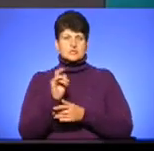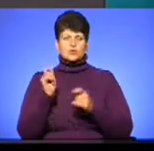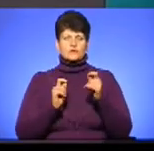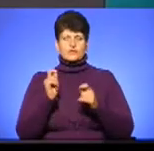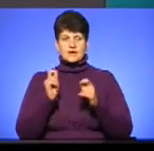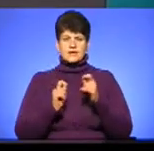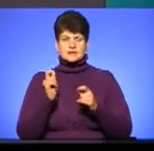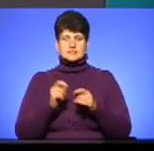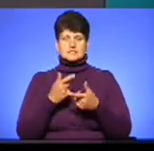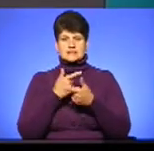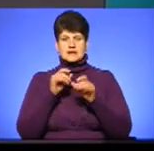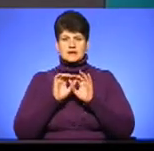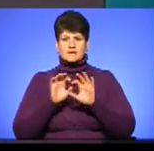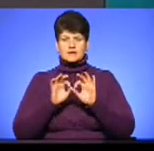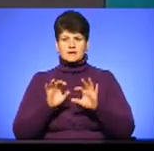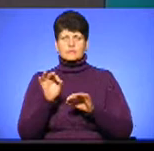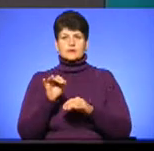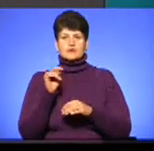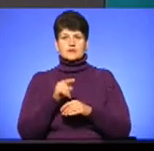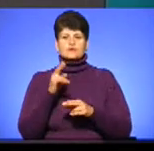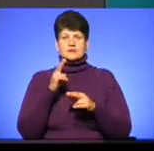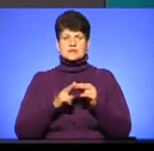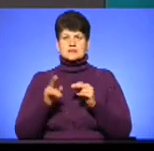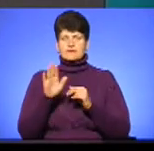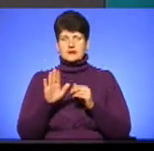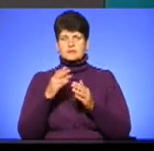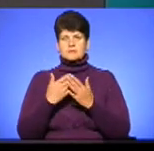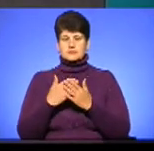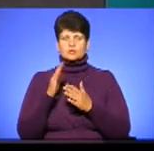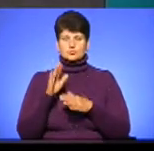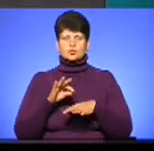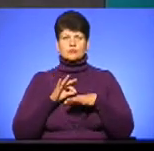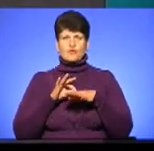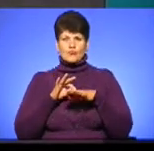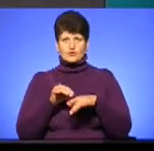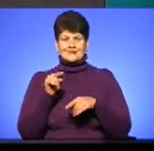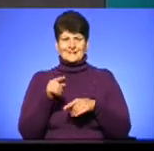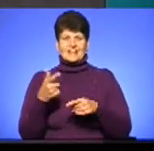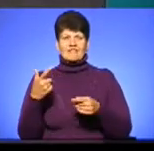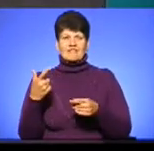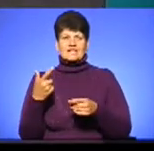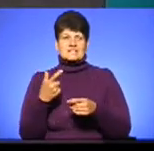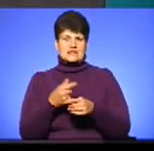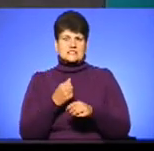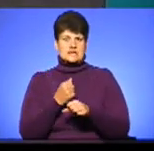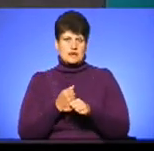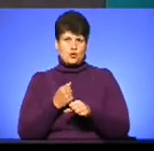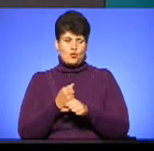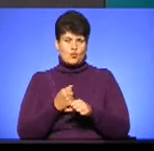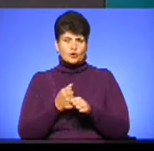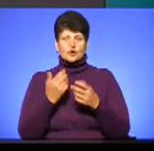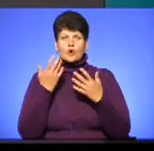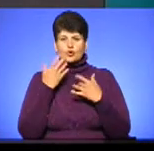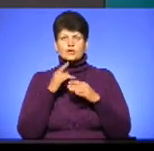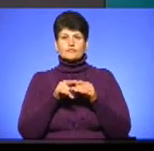Держпродспоживслужба заявила, попередила, точніше, про те, що в кінці вересня приблизно будуть проводитися такі вакцинаційні роботи. Скажіть, будь ласка, коли вони